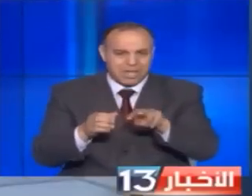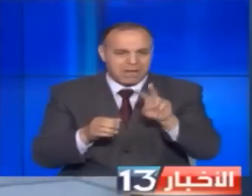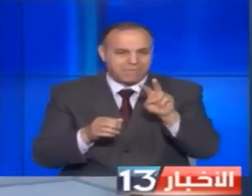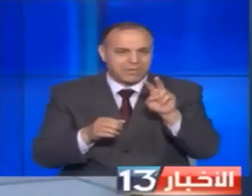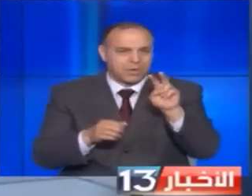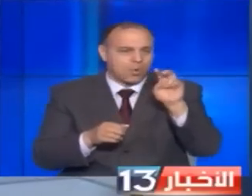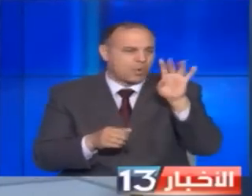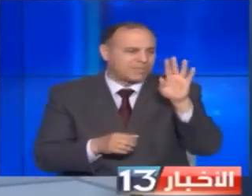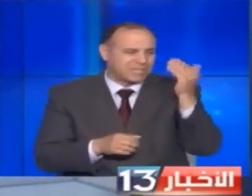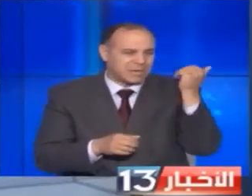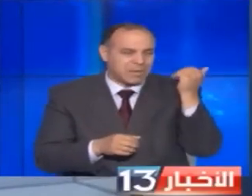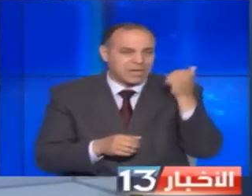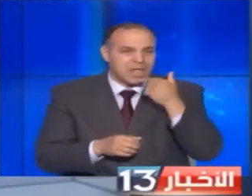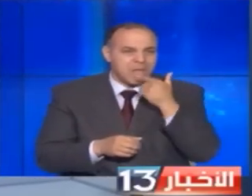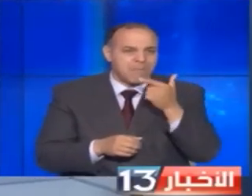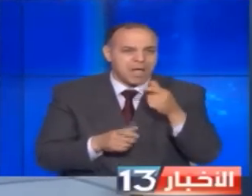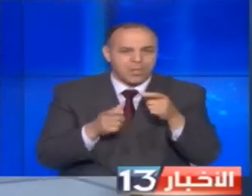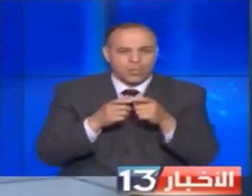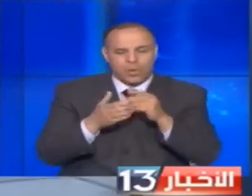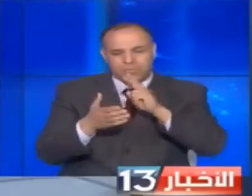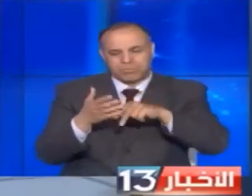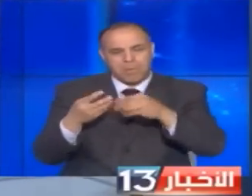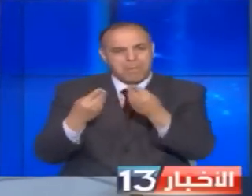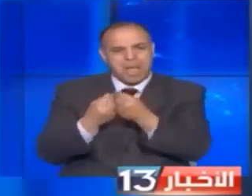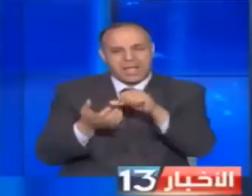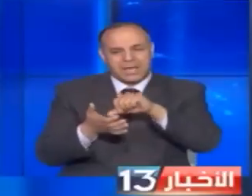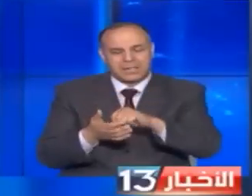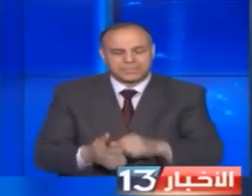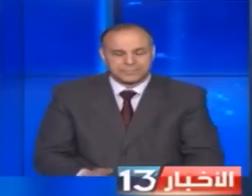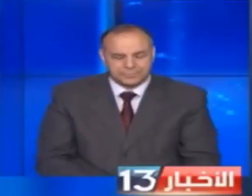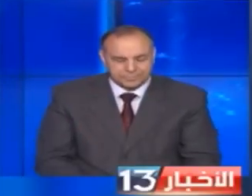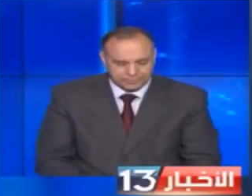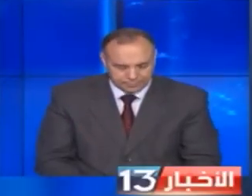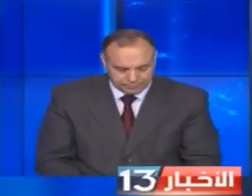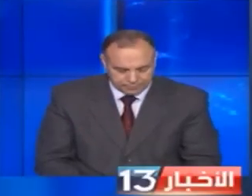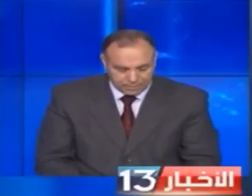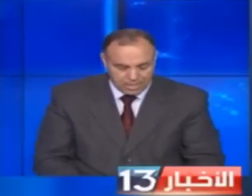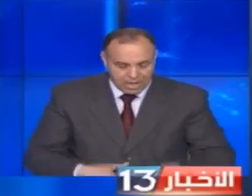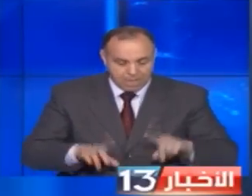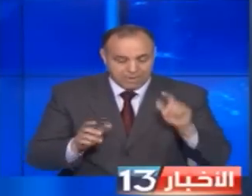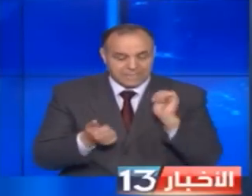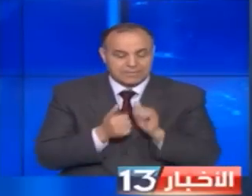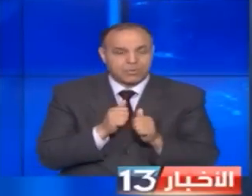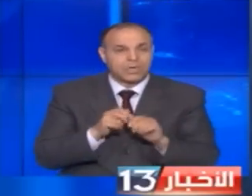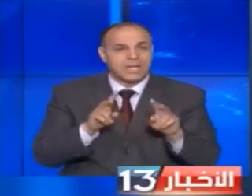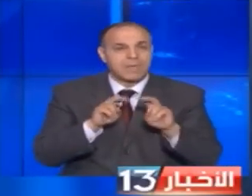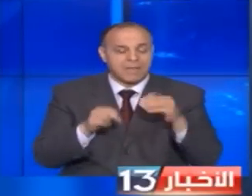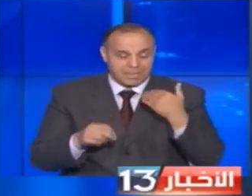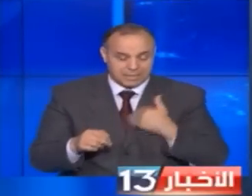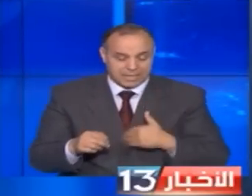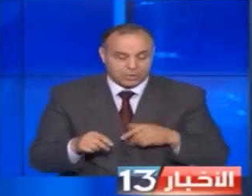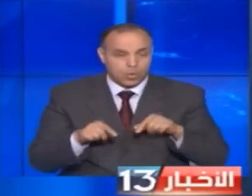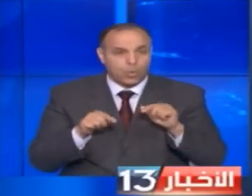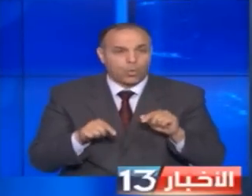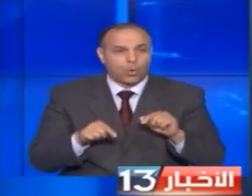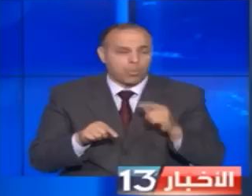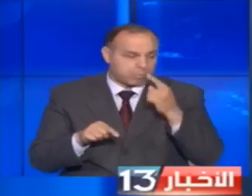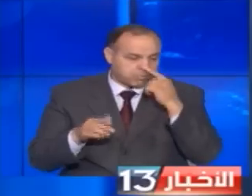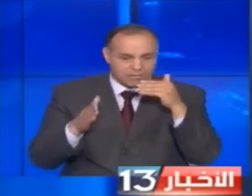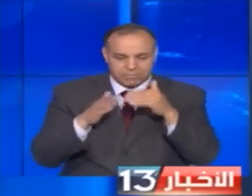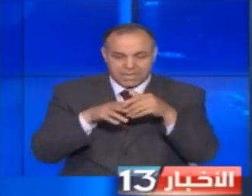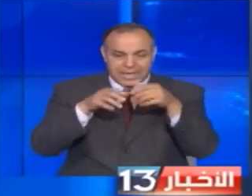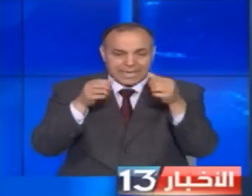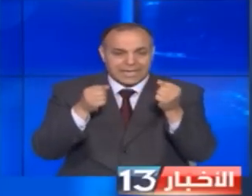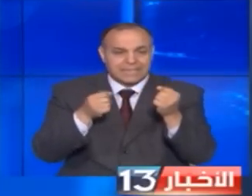وخمسه عشر مع الدول الست الكبرى في اخبار الرياضه يبحث الترجي الرياضي عن بلوغ نهائي